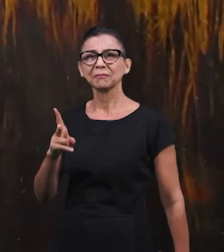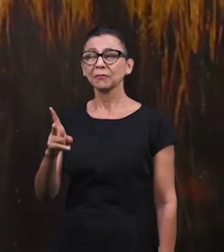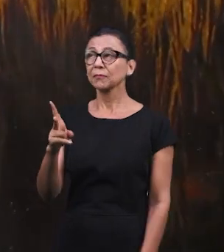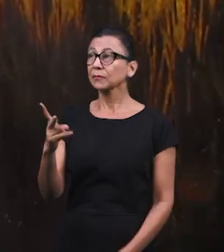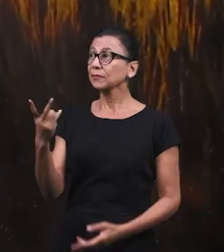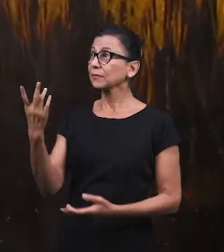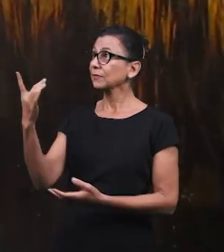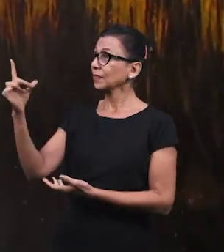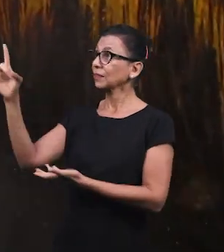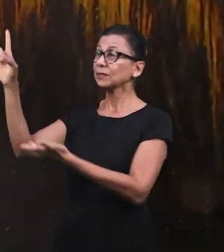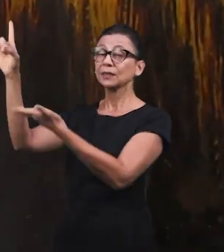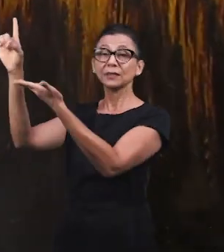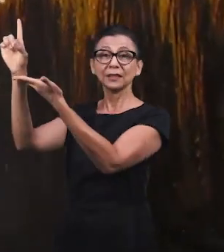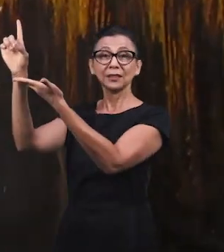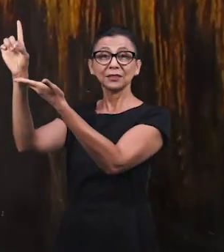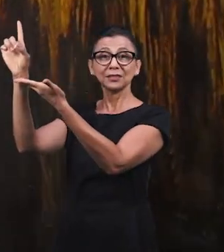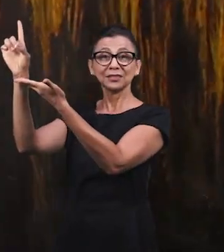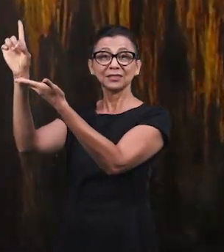Бог, кому мы служим,